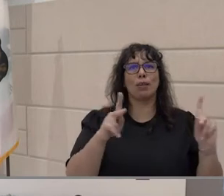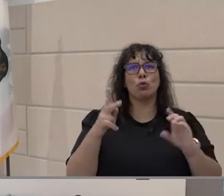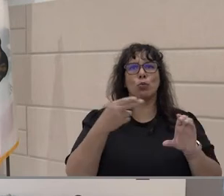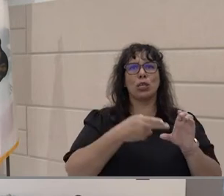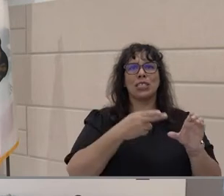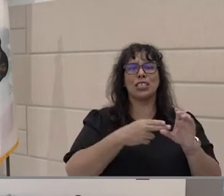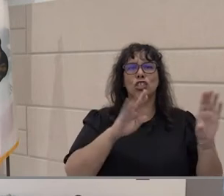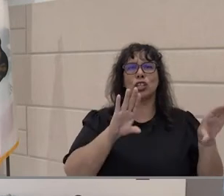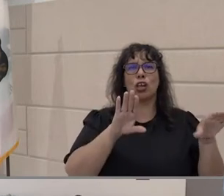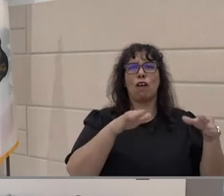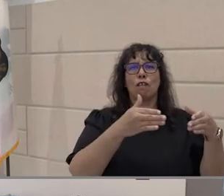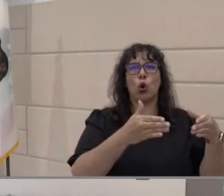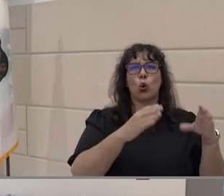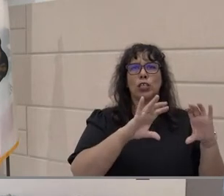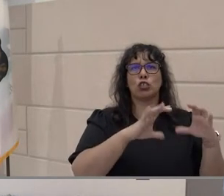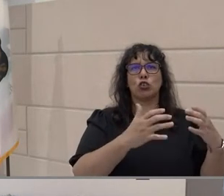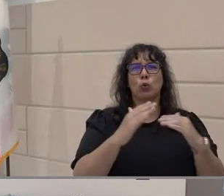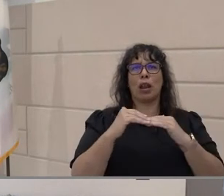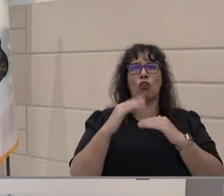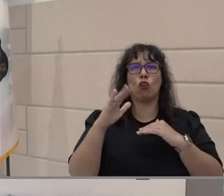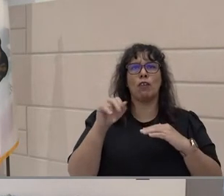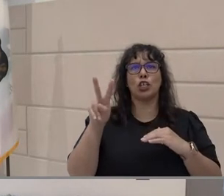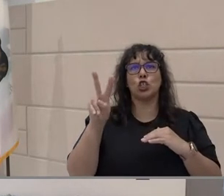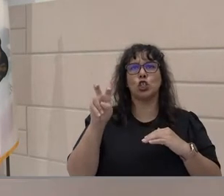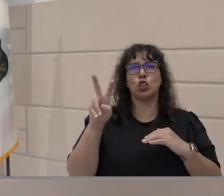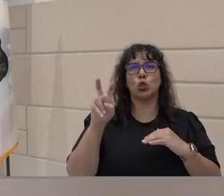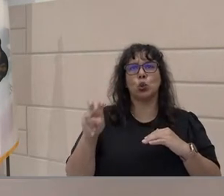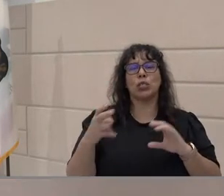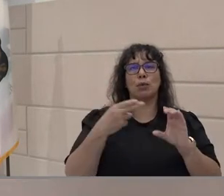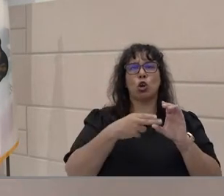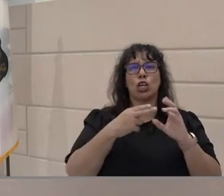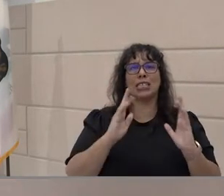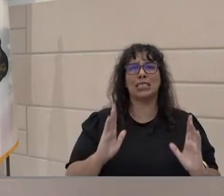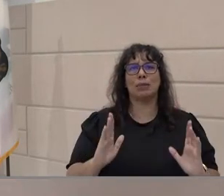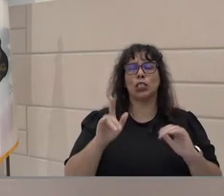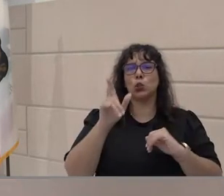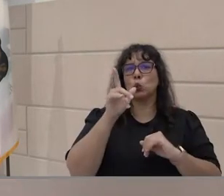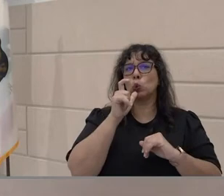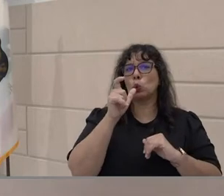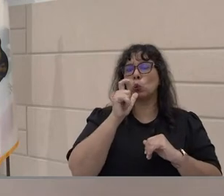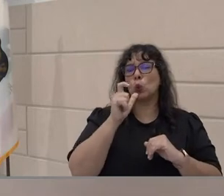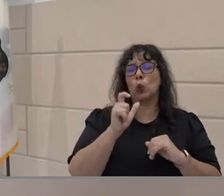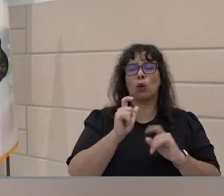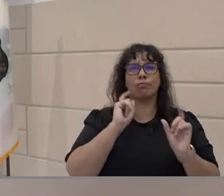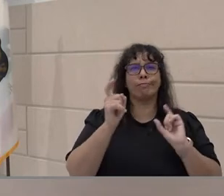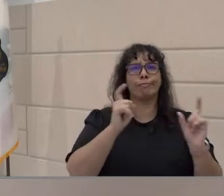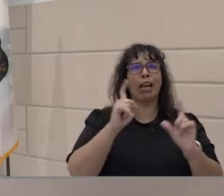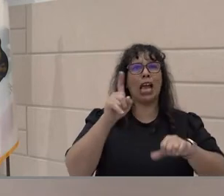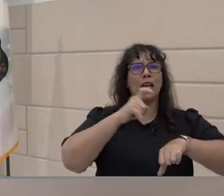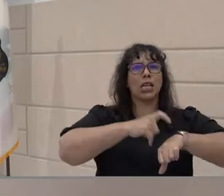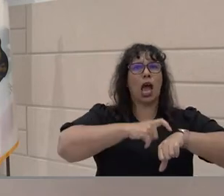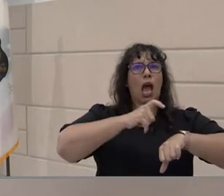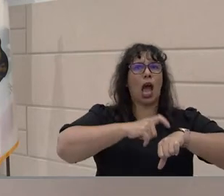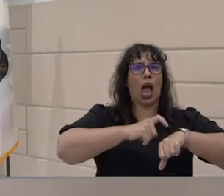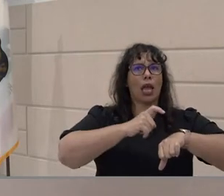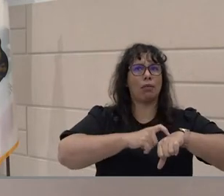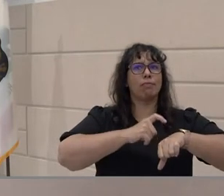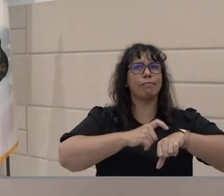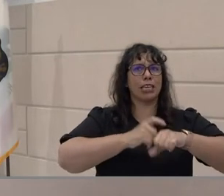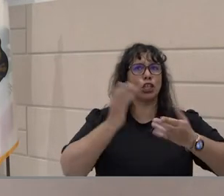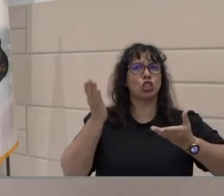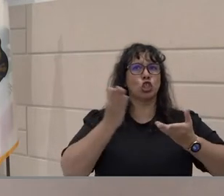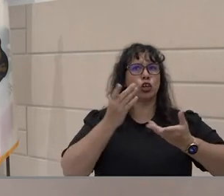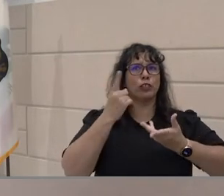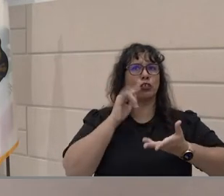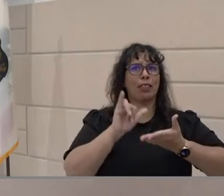សូមអរគុណចំពោះបុគ្គលិកផ្សេងផ្សេងសមាជិកផ្សេងផ្សេងក្នុងសហគ